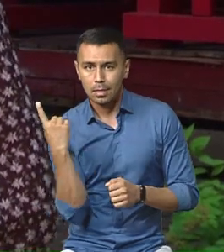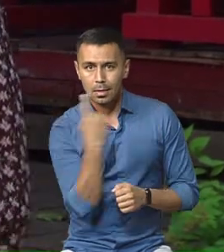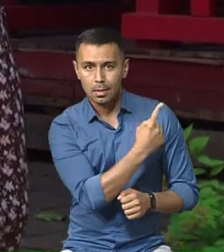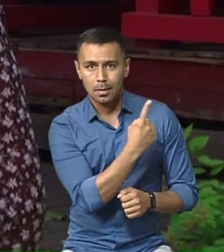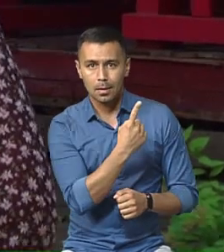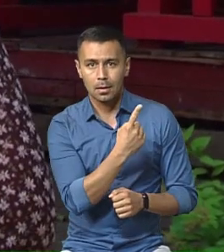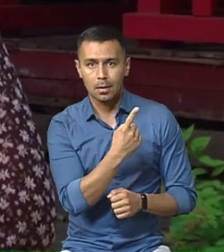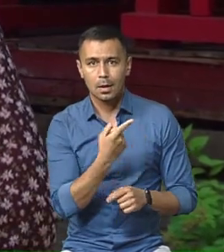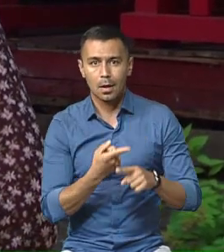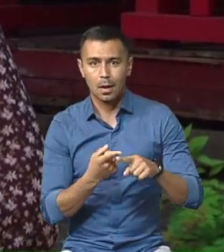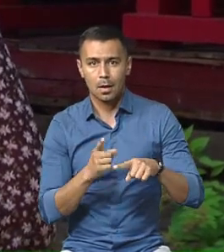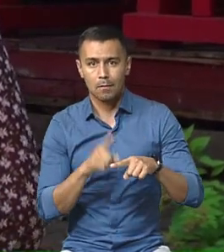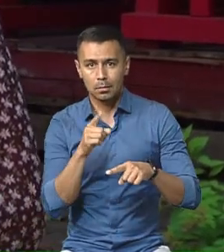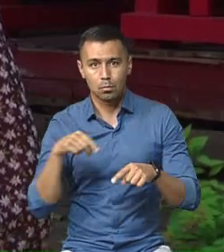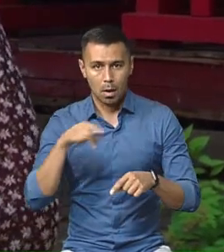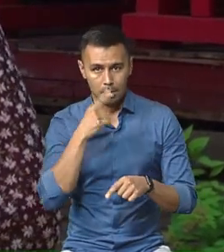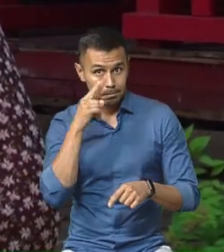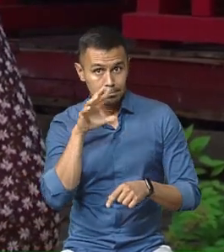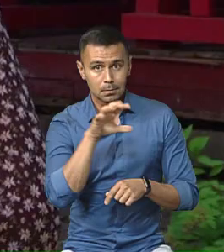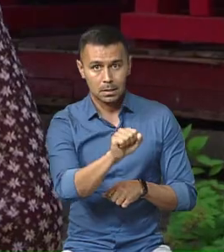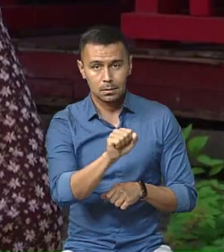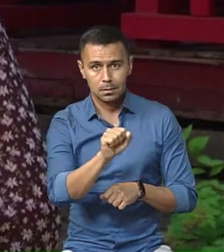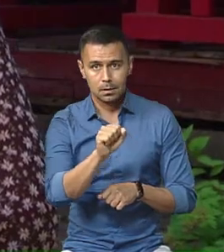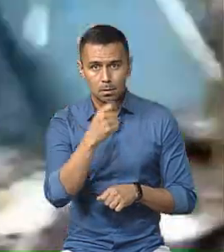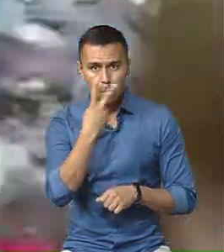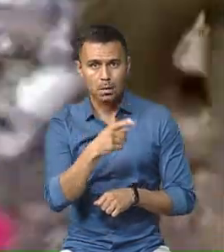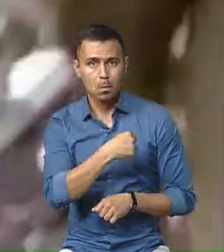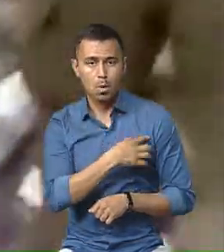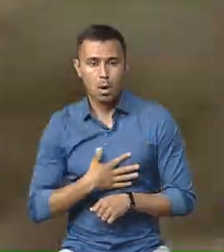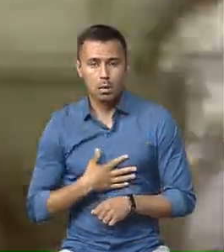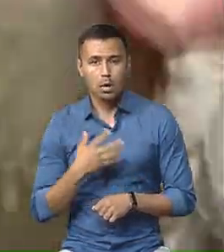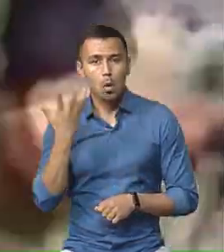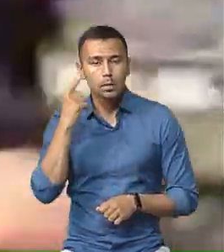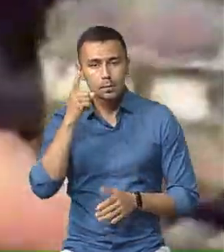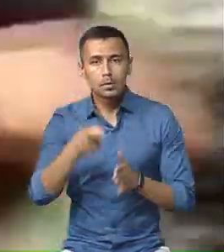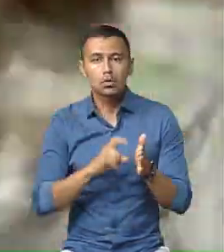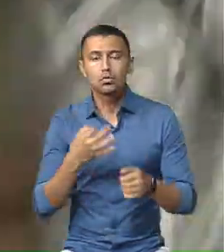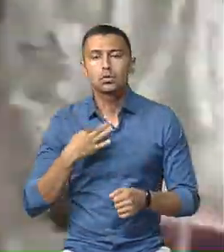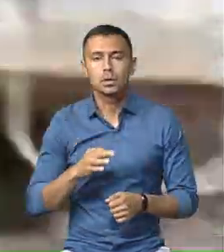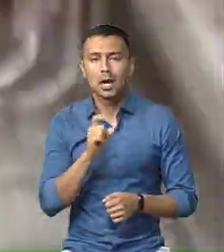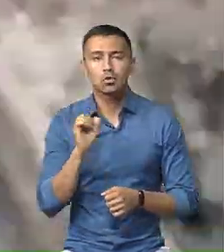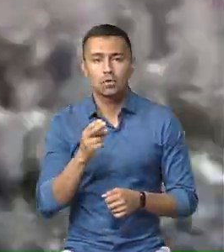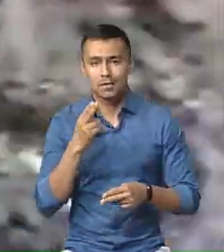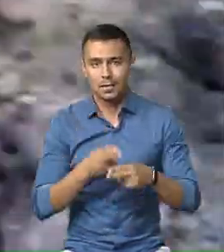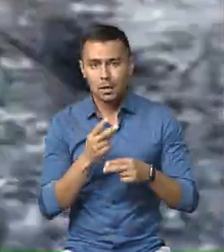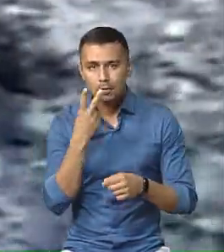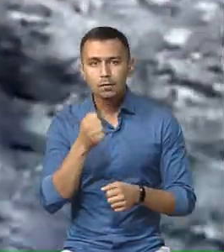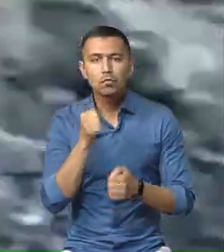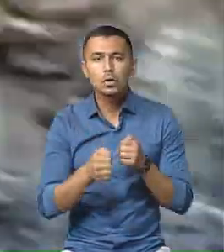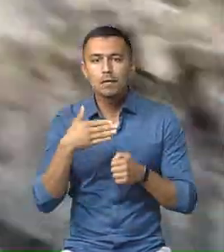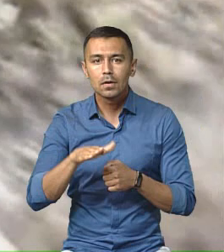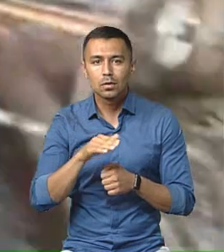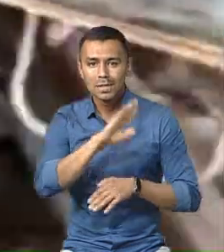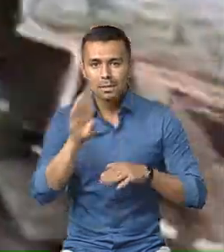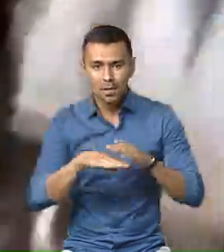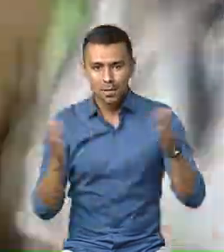мелькнув, це він пройшов, і я побачила поранення його. Відколи дізналася, що син в Азовсталі, вдивлялася в кожне відео з-під